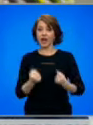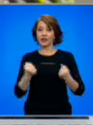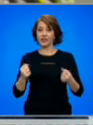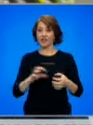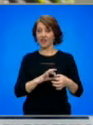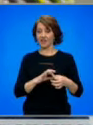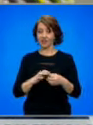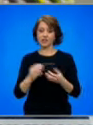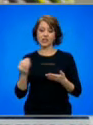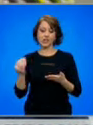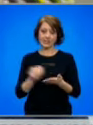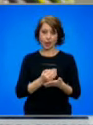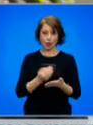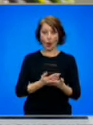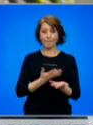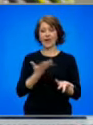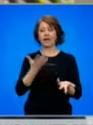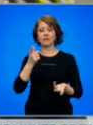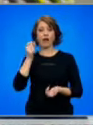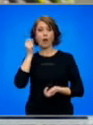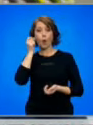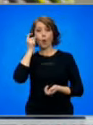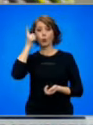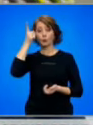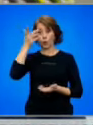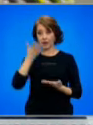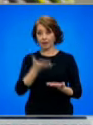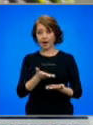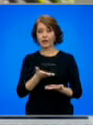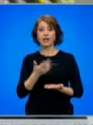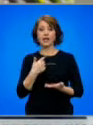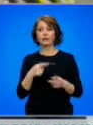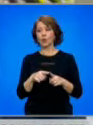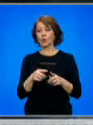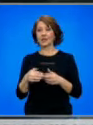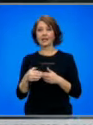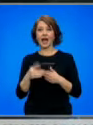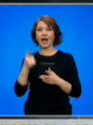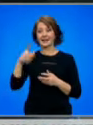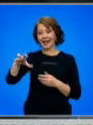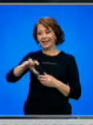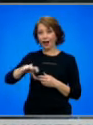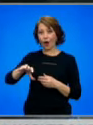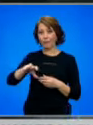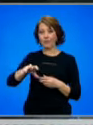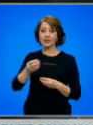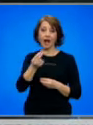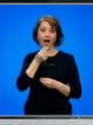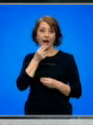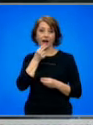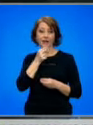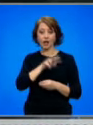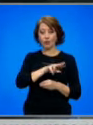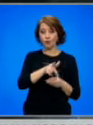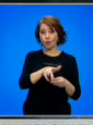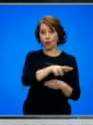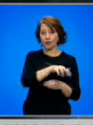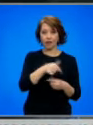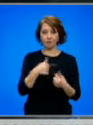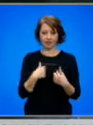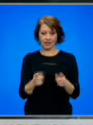областта на науката и образованието, които са съседни, както знаем, едната област храни другата. Ние не сме пазар, в